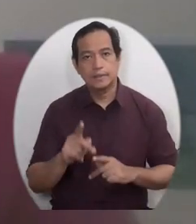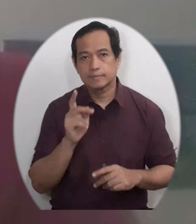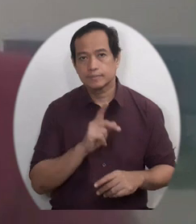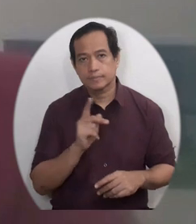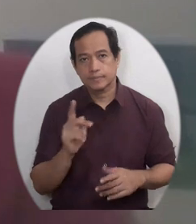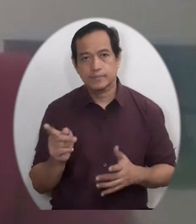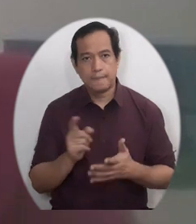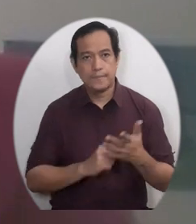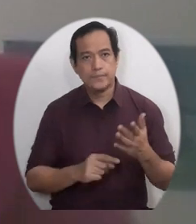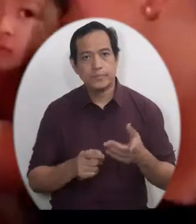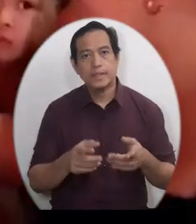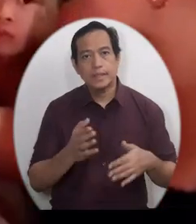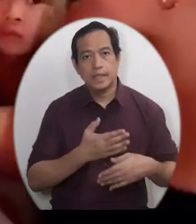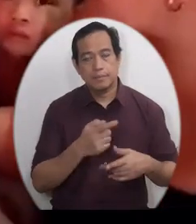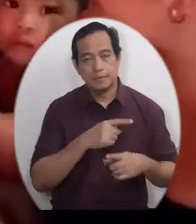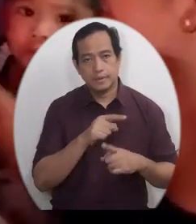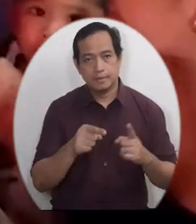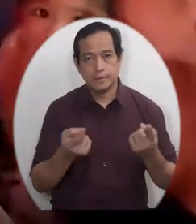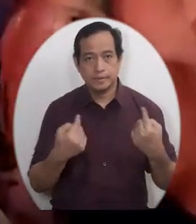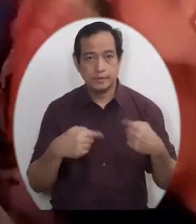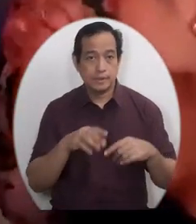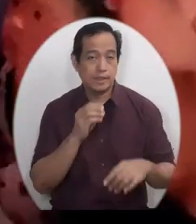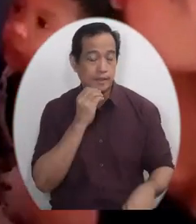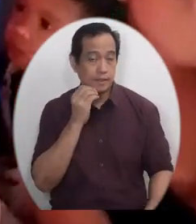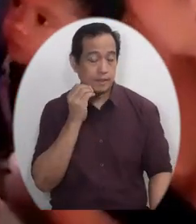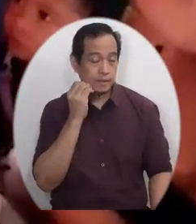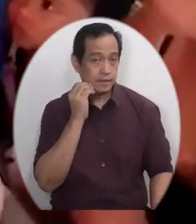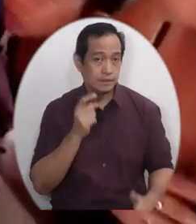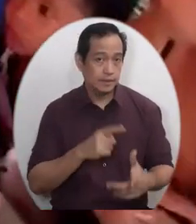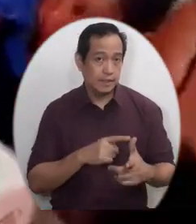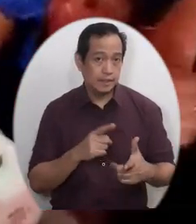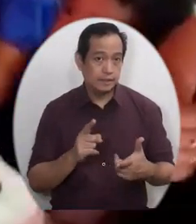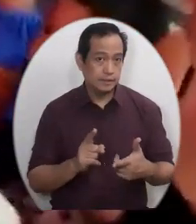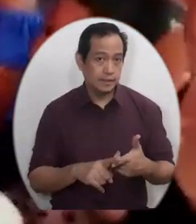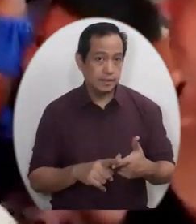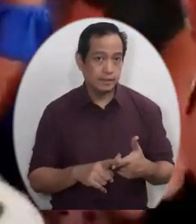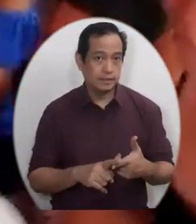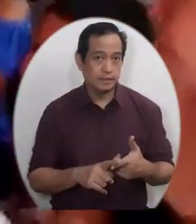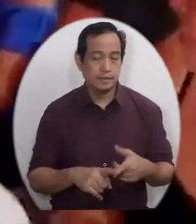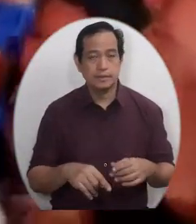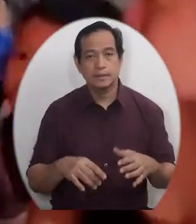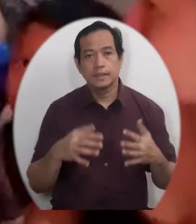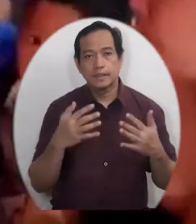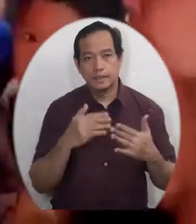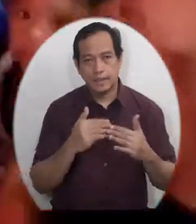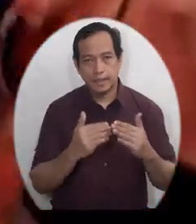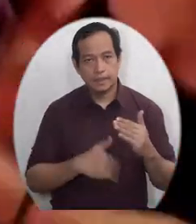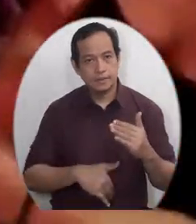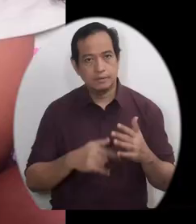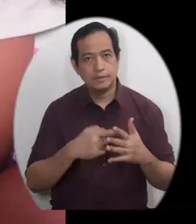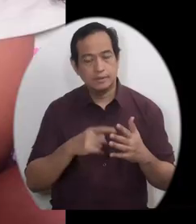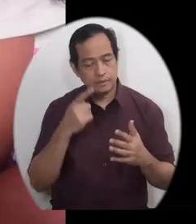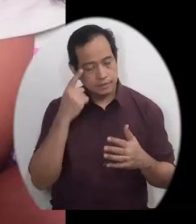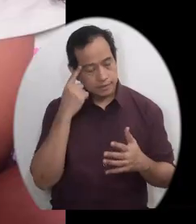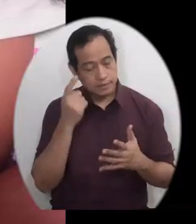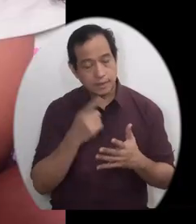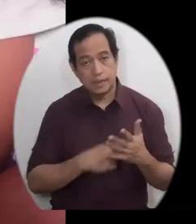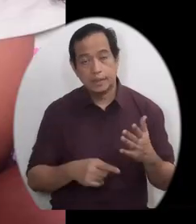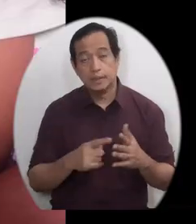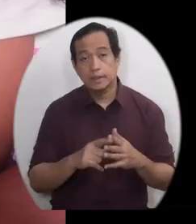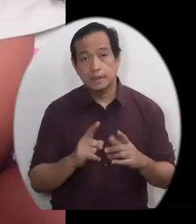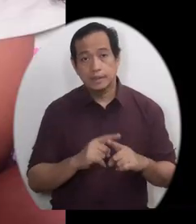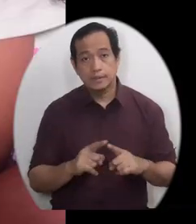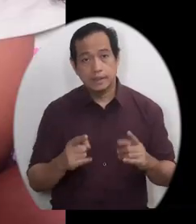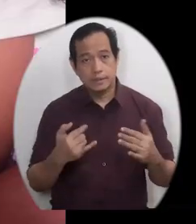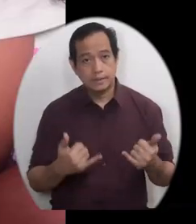Ang saya-saya niya pag umuwi siya. Gumaan-gaan na sa isipan mo yung mag-iisip ka na ganito, gano'n, pambayad na ganito. Pero